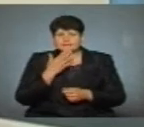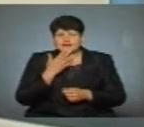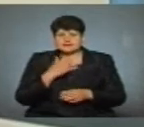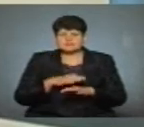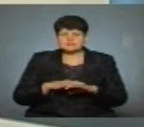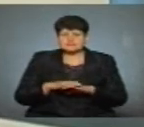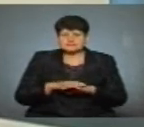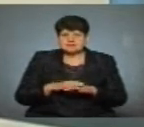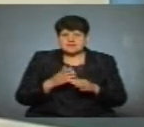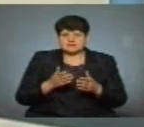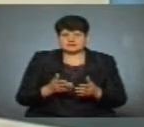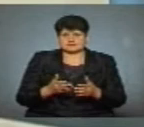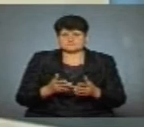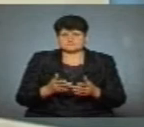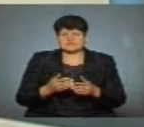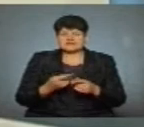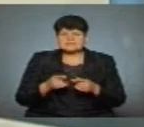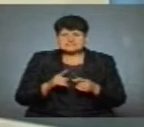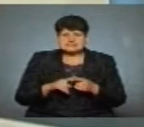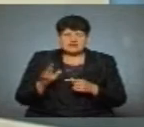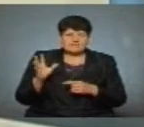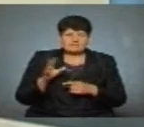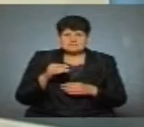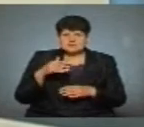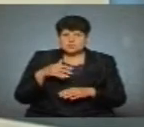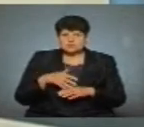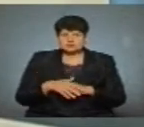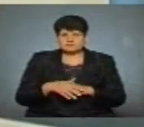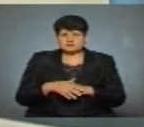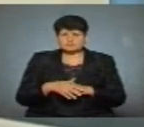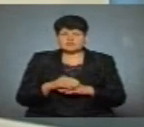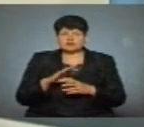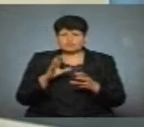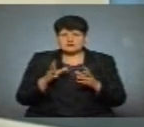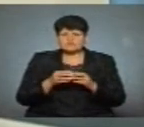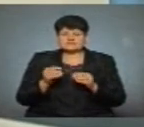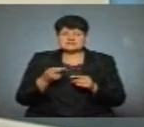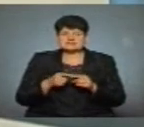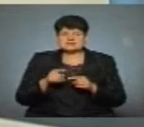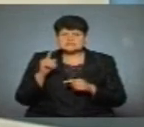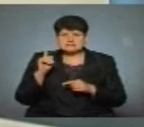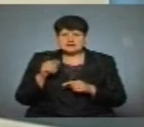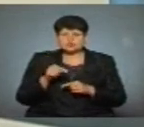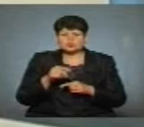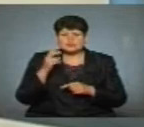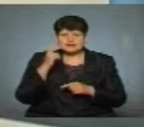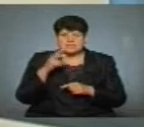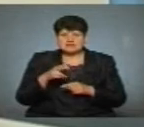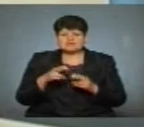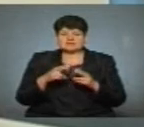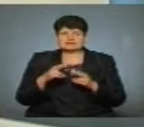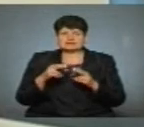як такого. Тобто, це всі розуміють, і, в принципі, всі це знають, тому що навіть той самий Київ, той самий